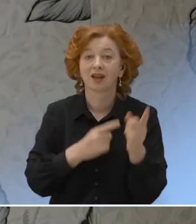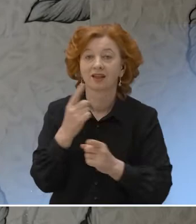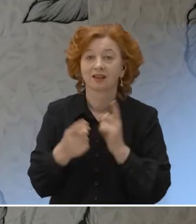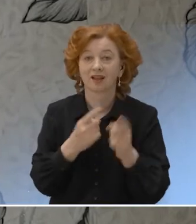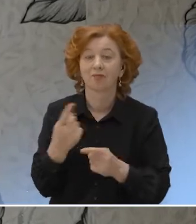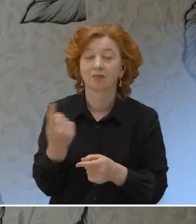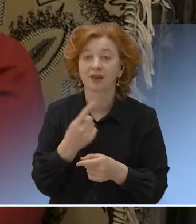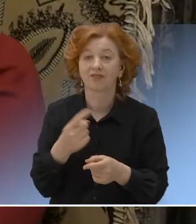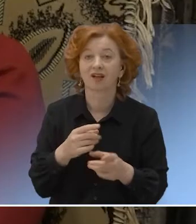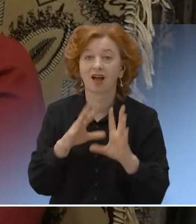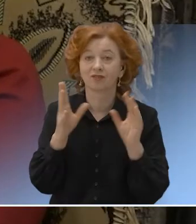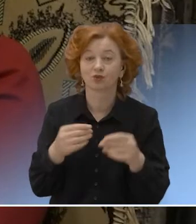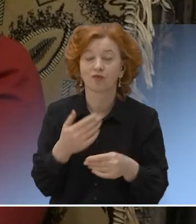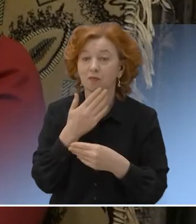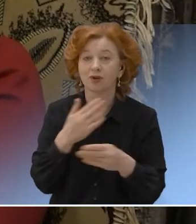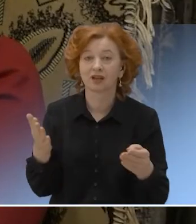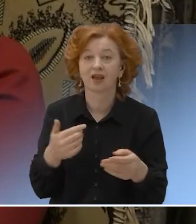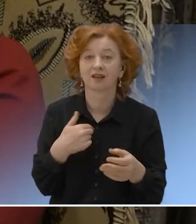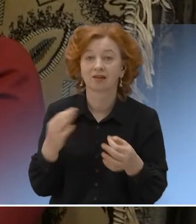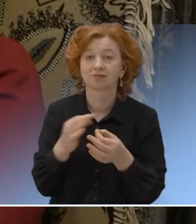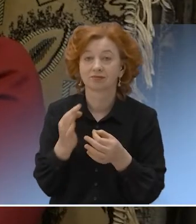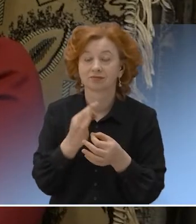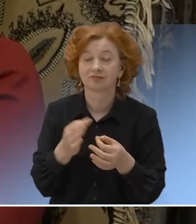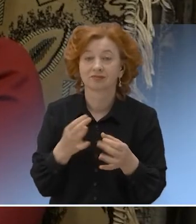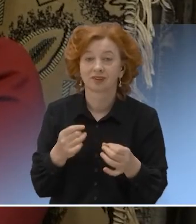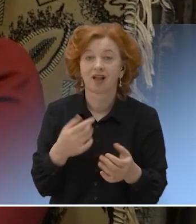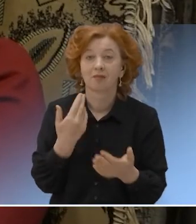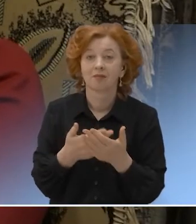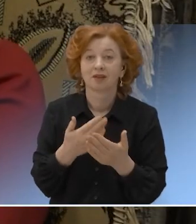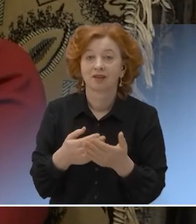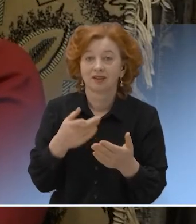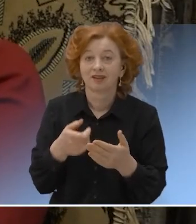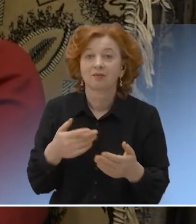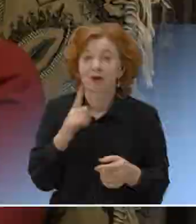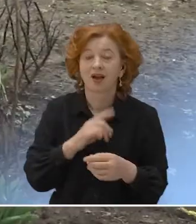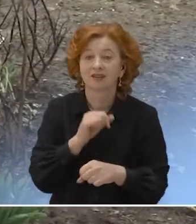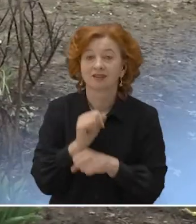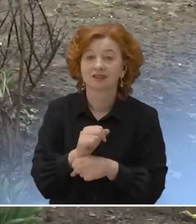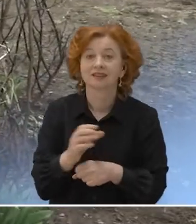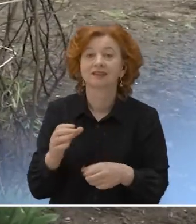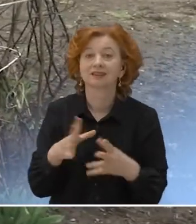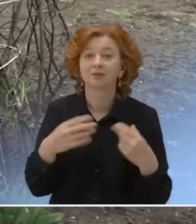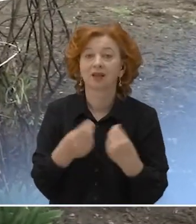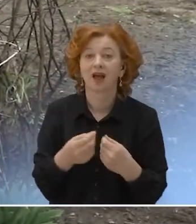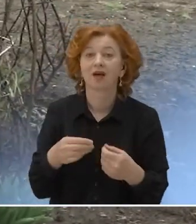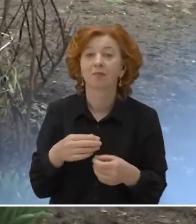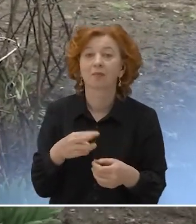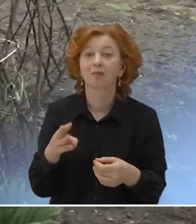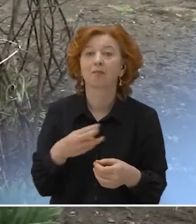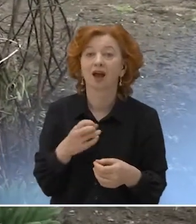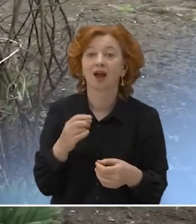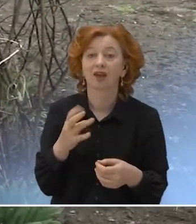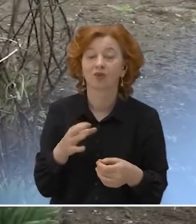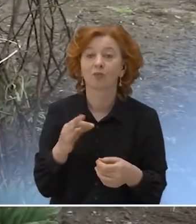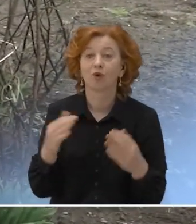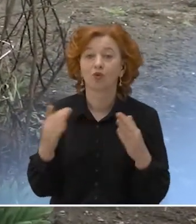вообще первая у меня была. А так последние вот я волки сделала, а пока остановилась. Семья Михайленко полны